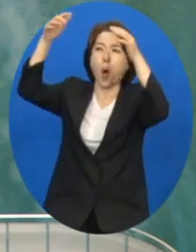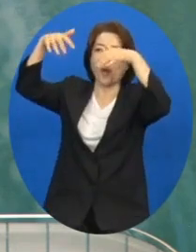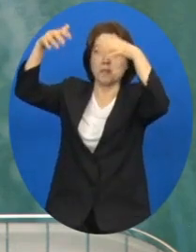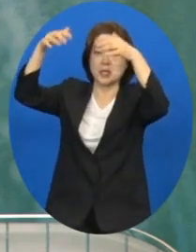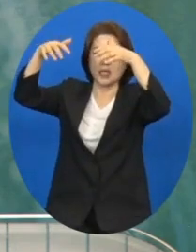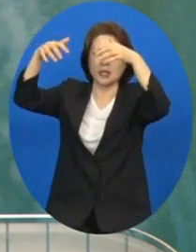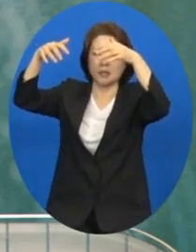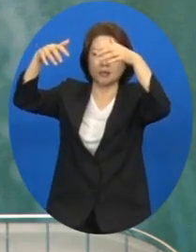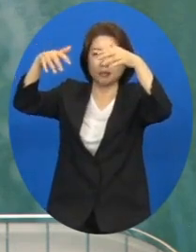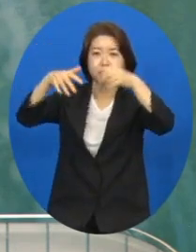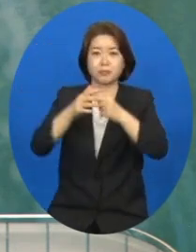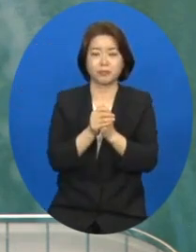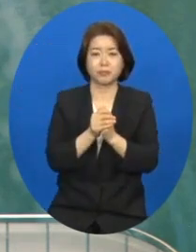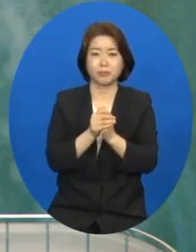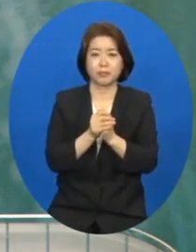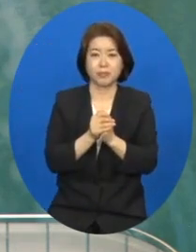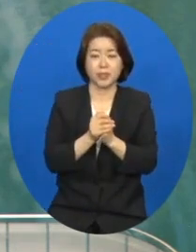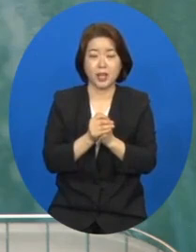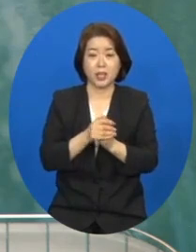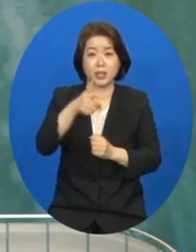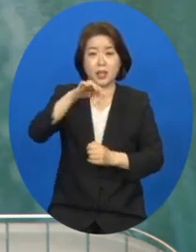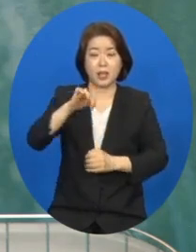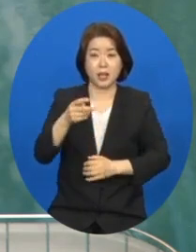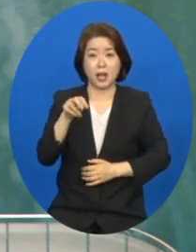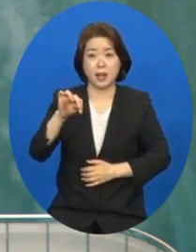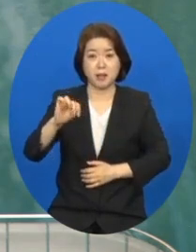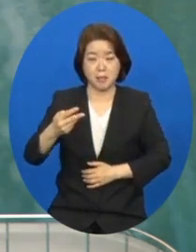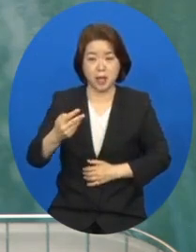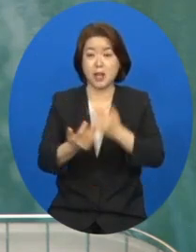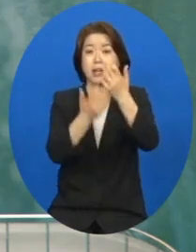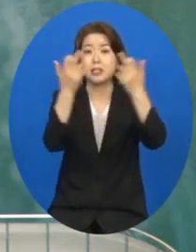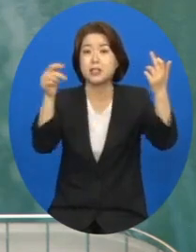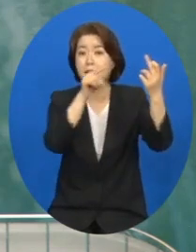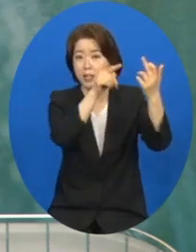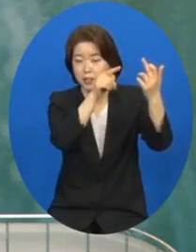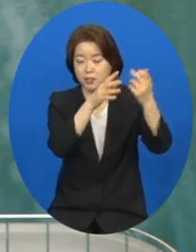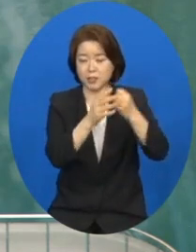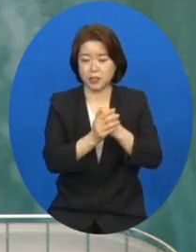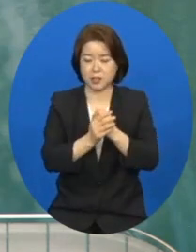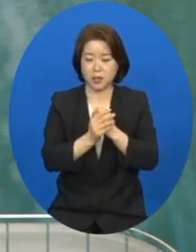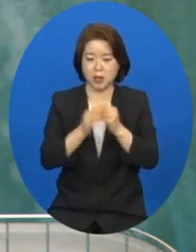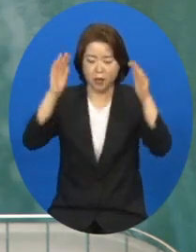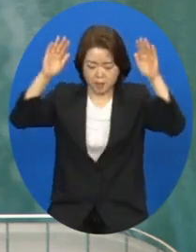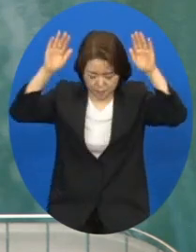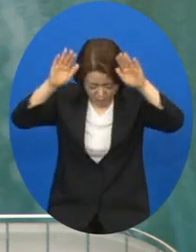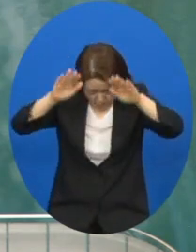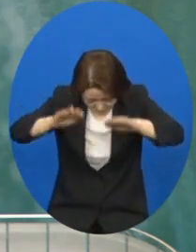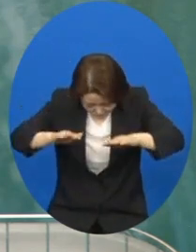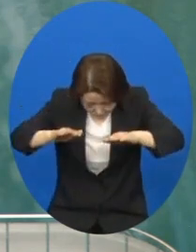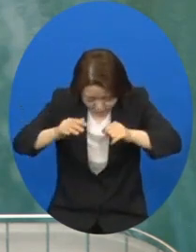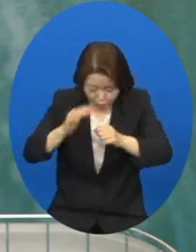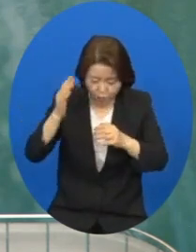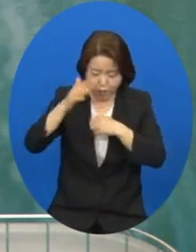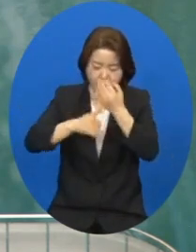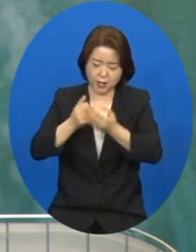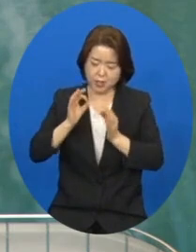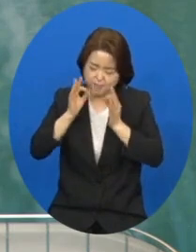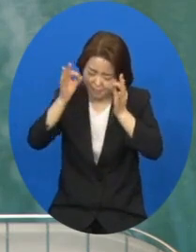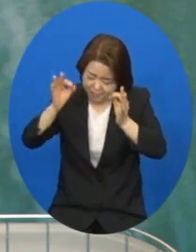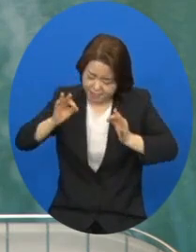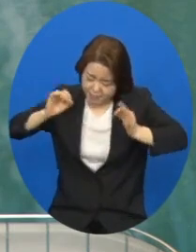정상에서 머리를 무릎 사이에 쳐박고 그렇게 하나님 앞에 간절하게